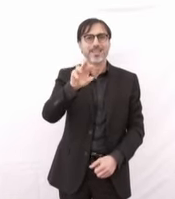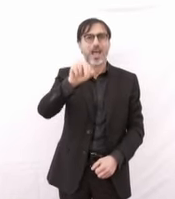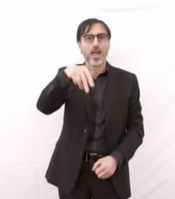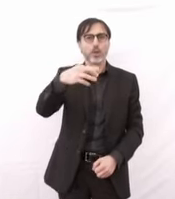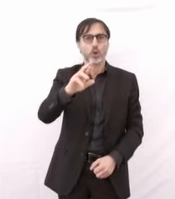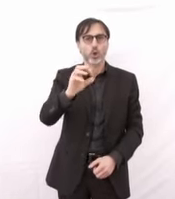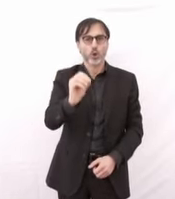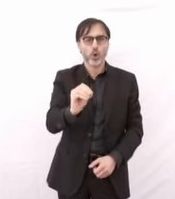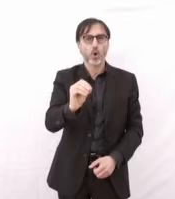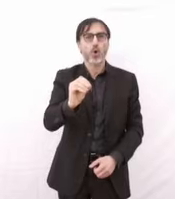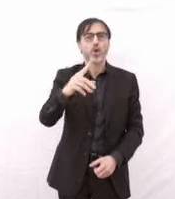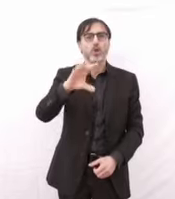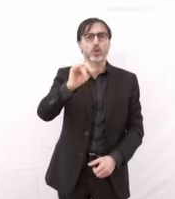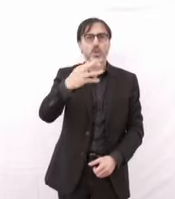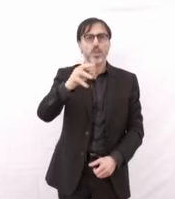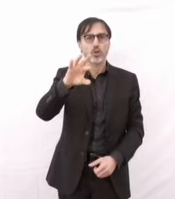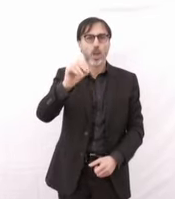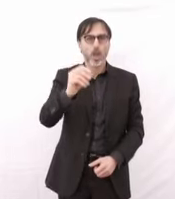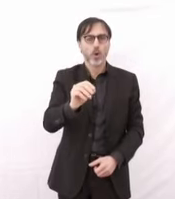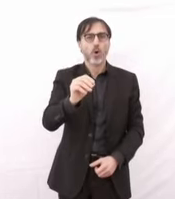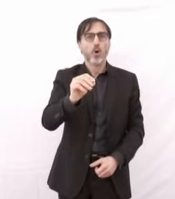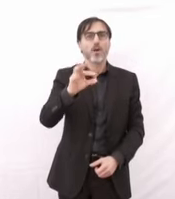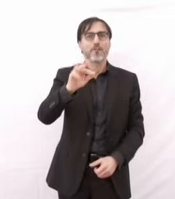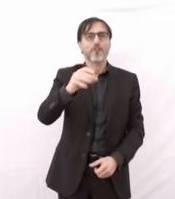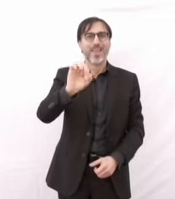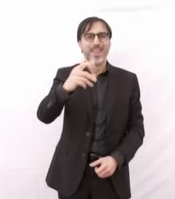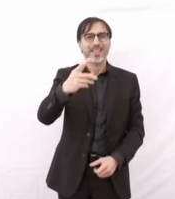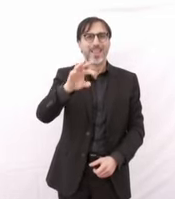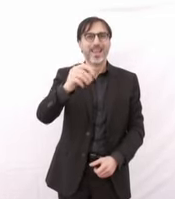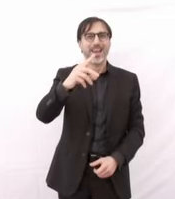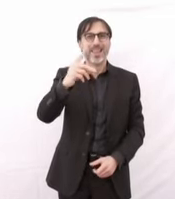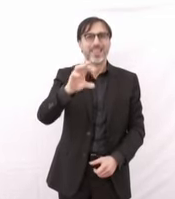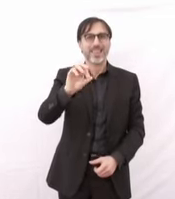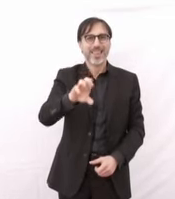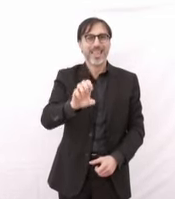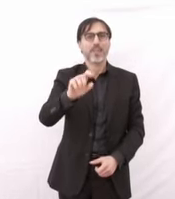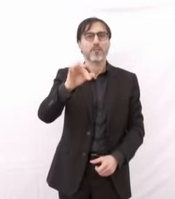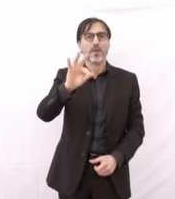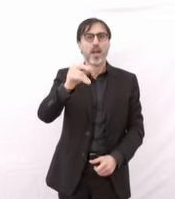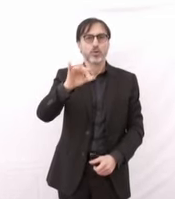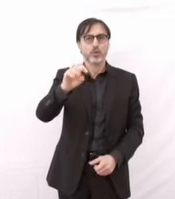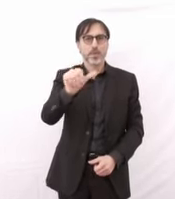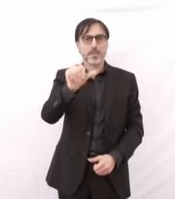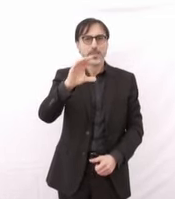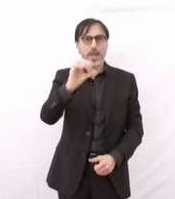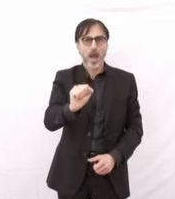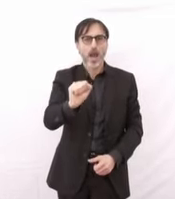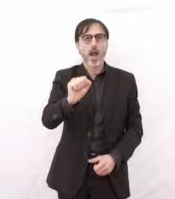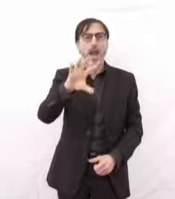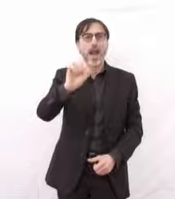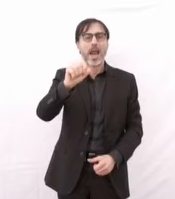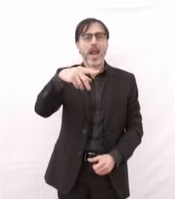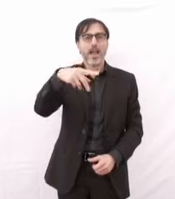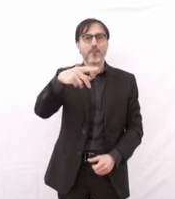Cicero, Fedele De Francisca, Michele Di Miceli,